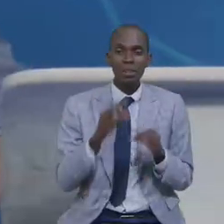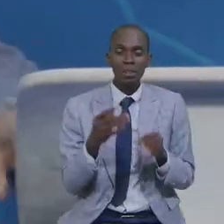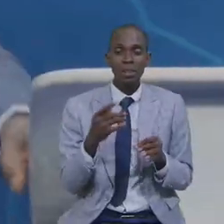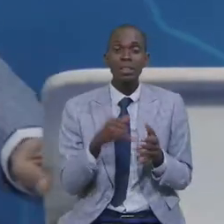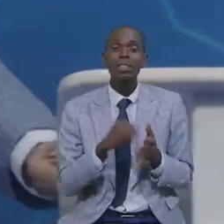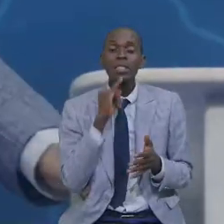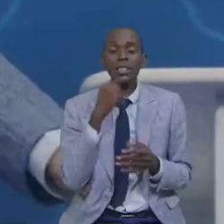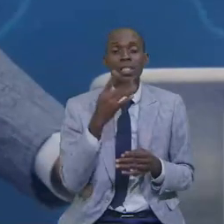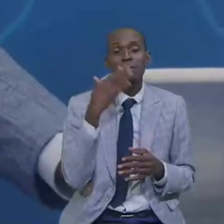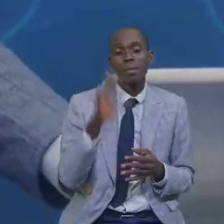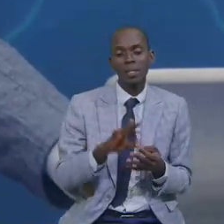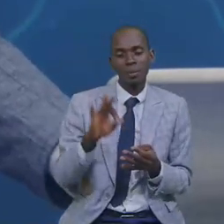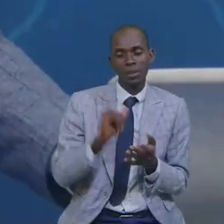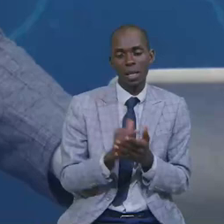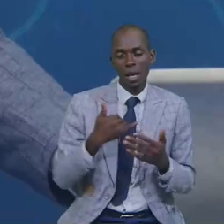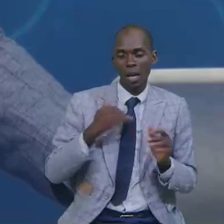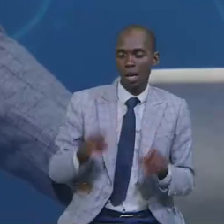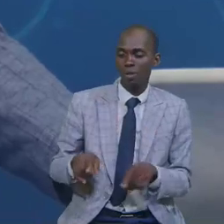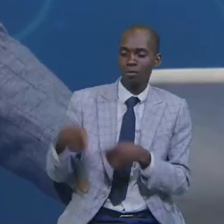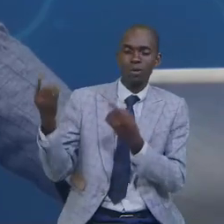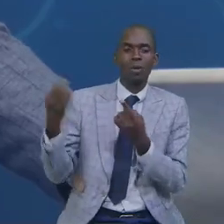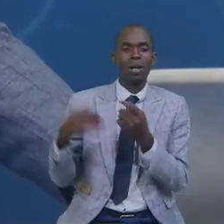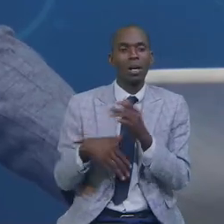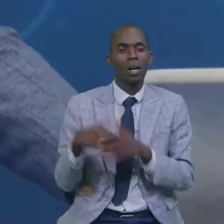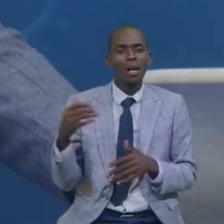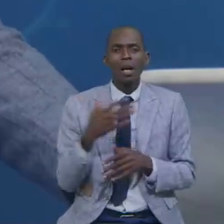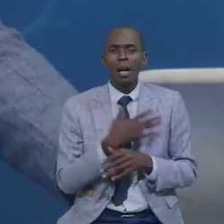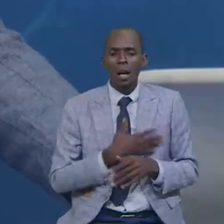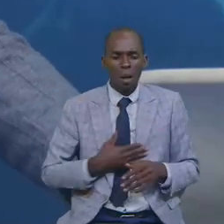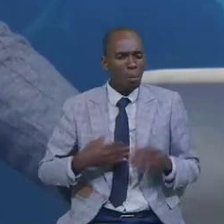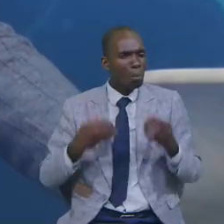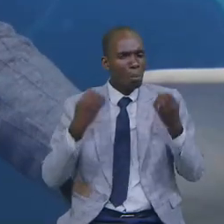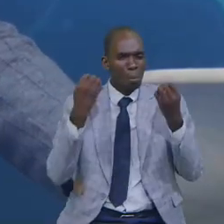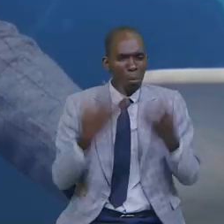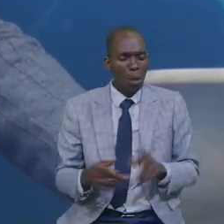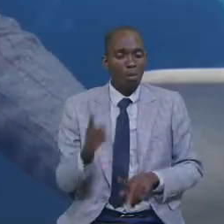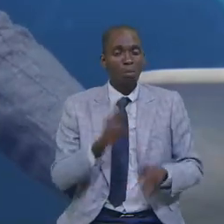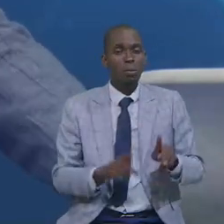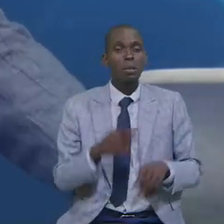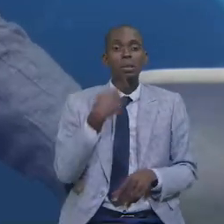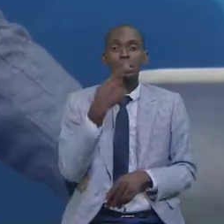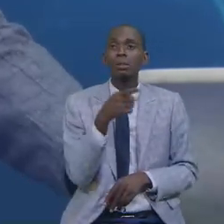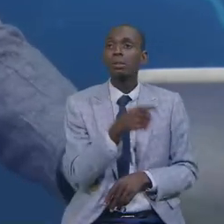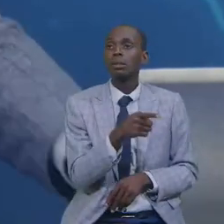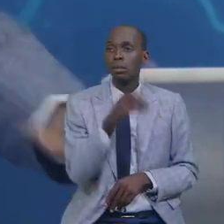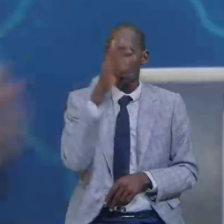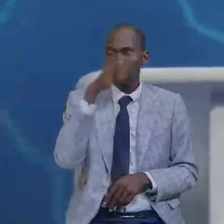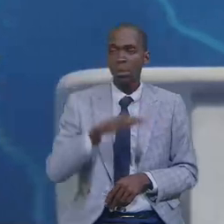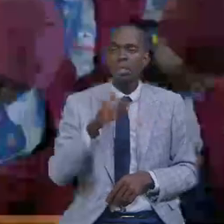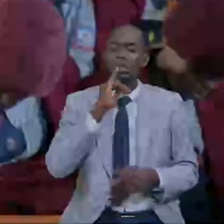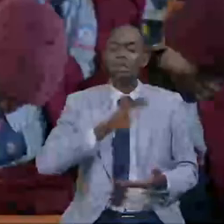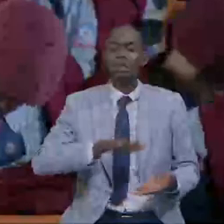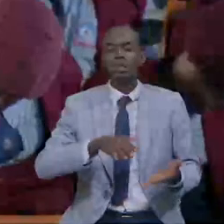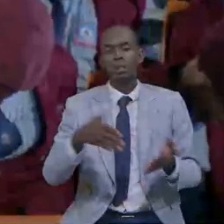mauvais esprit qui est sorti de sorte que plusieurs disaient qu'il est mort mais